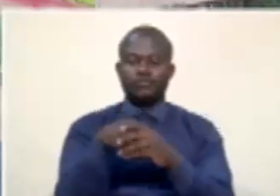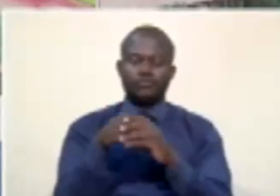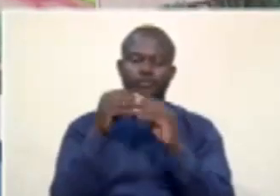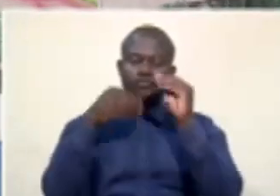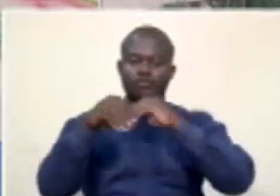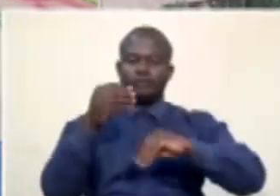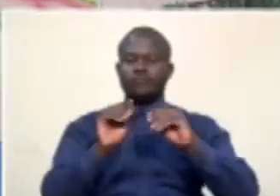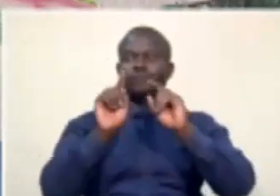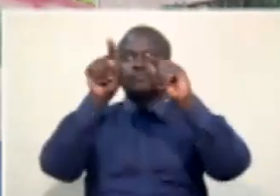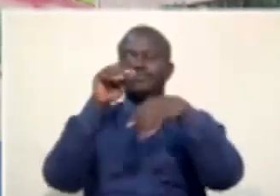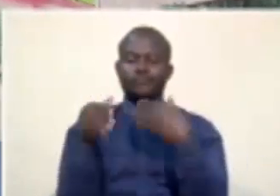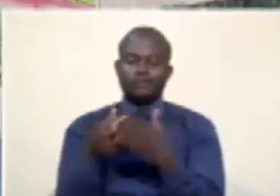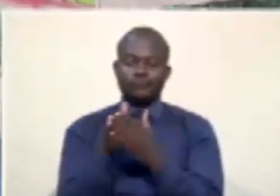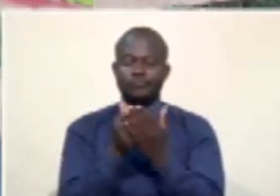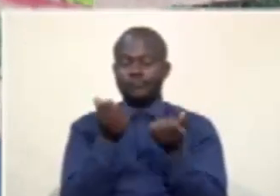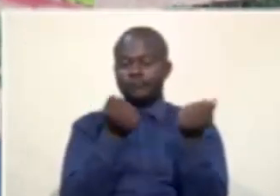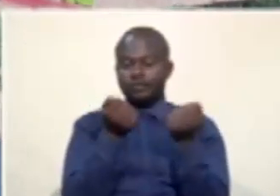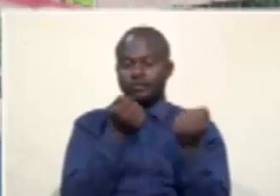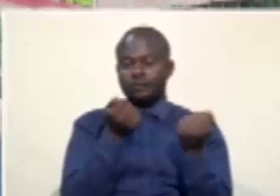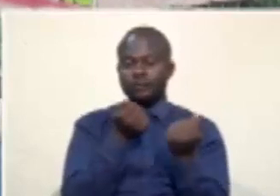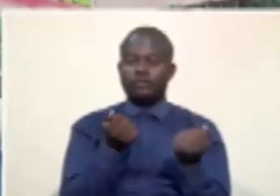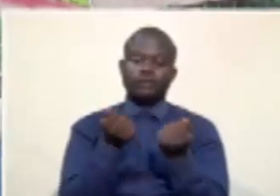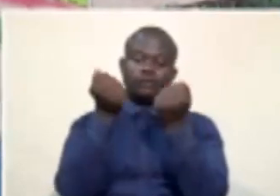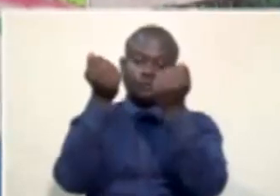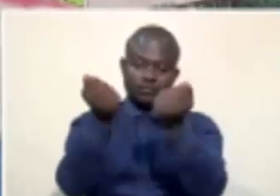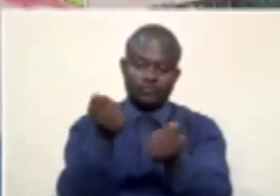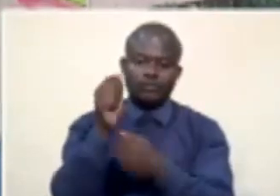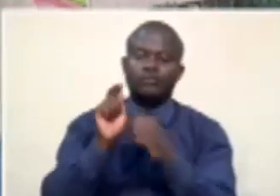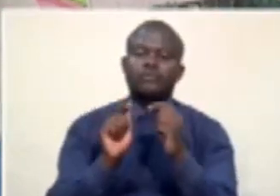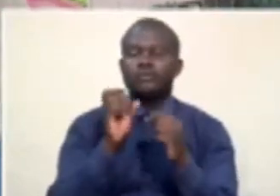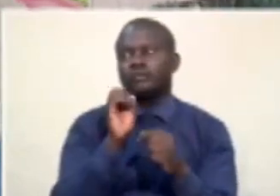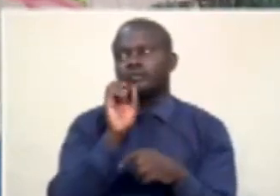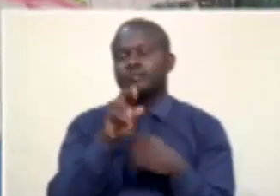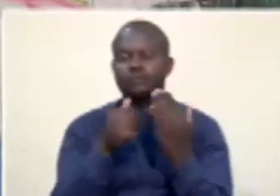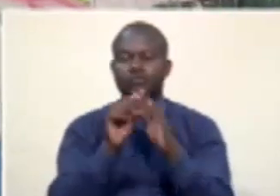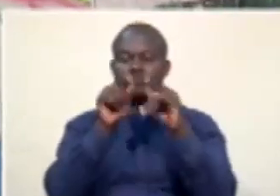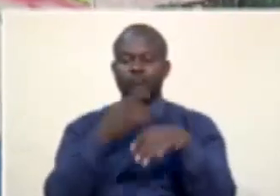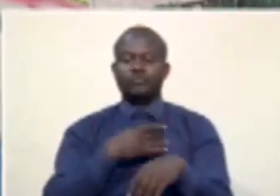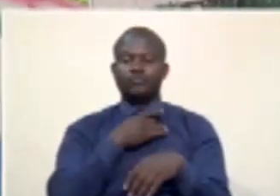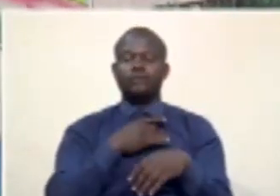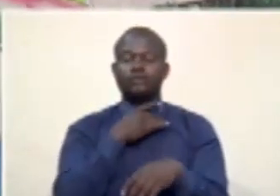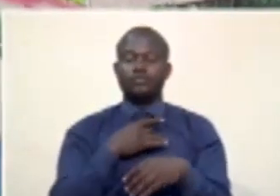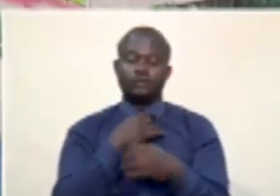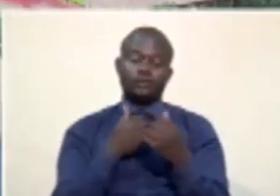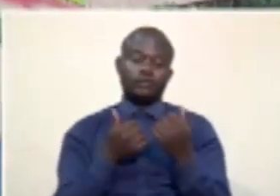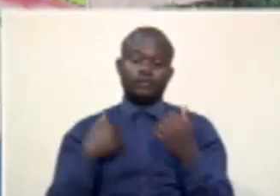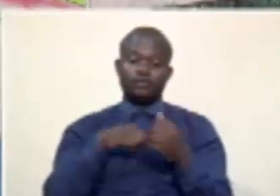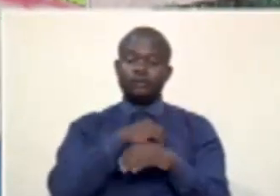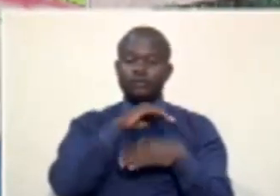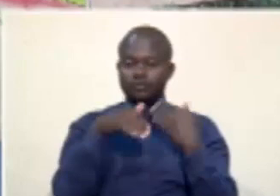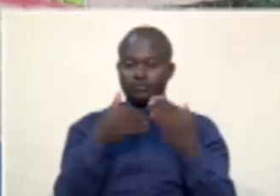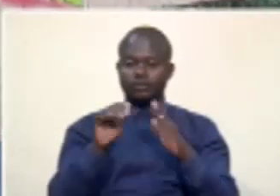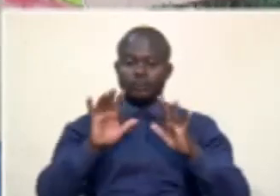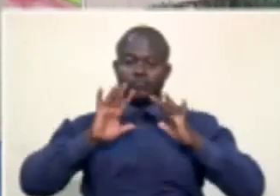masoko, yaba ari abajya gutega amamodoka muri za gare, yaba ari abajya gusurana, birinde